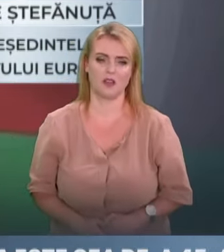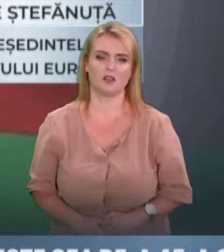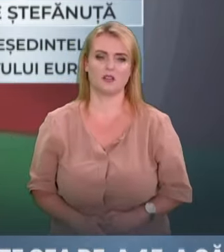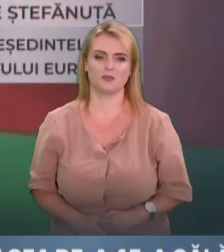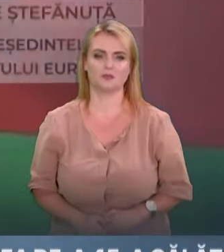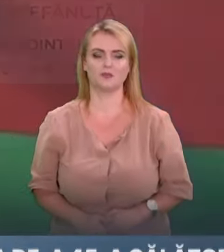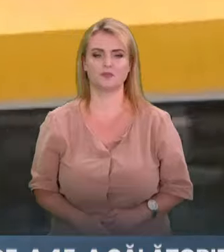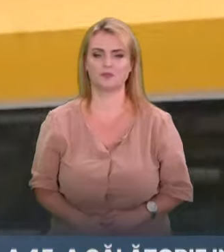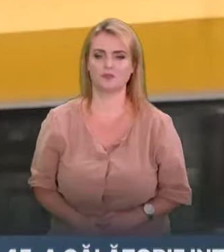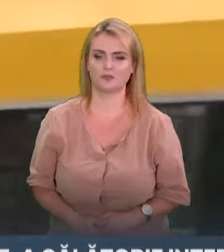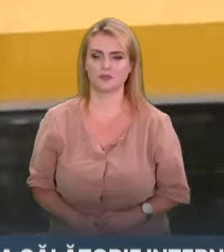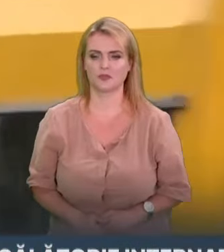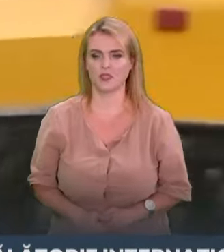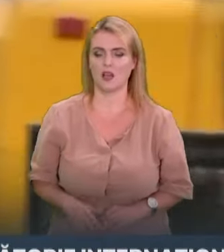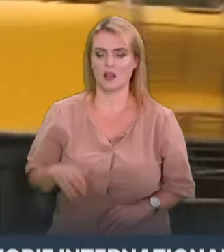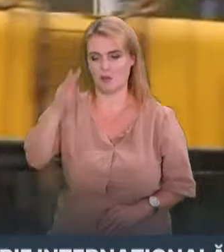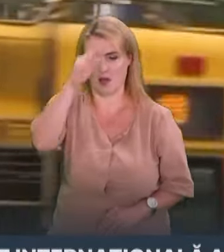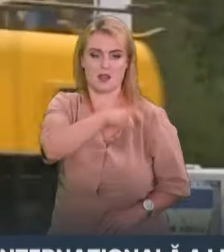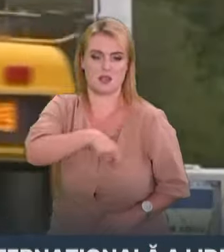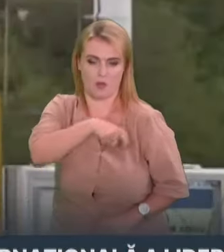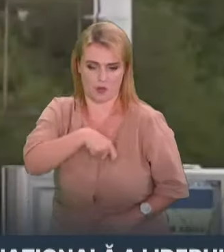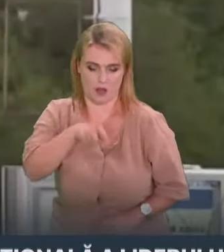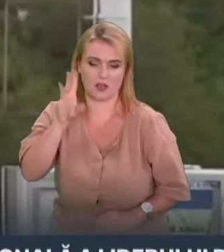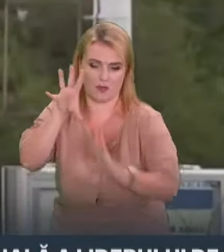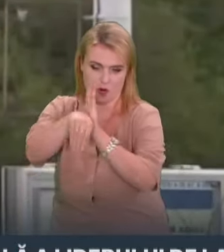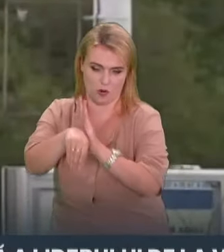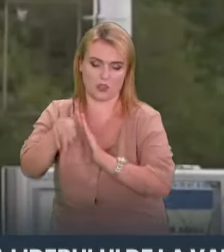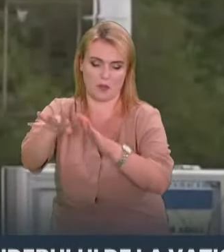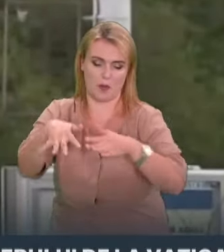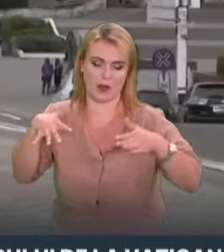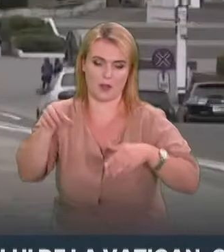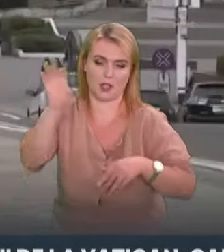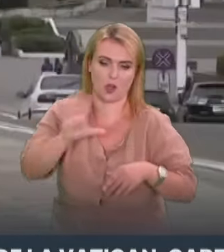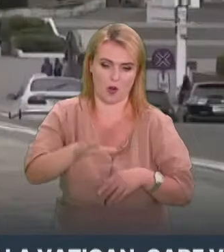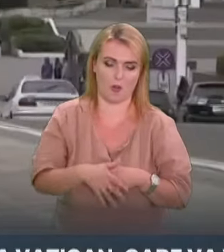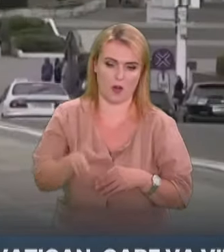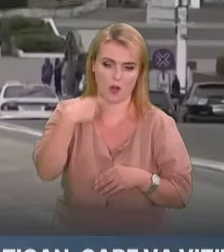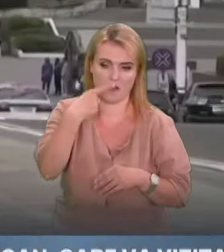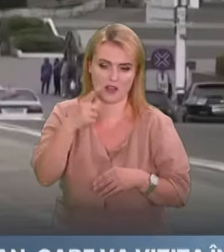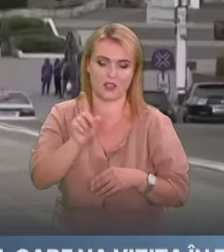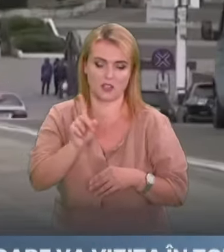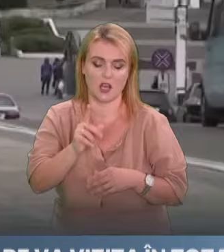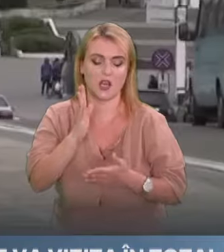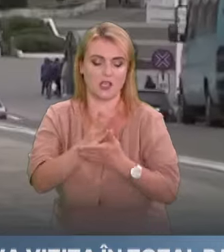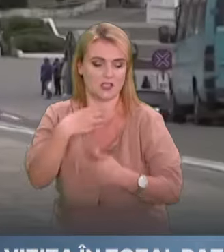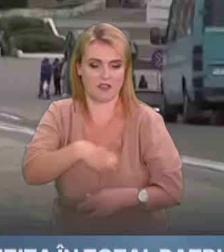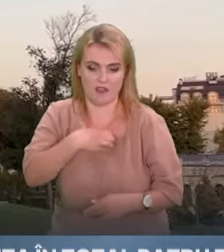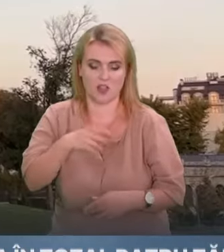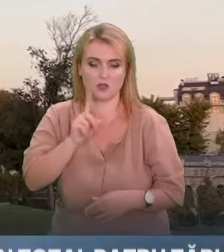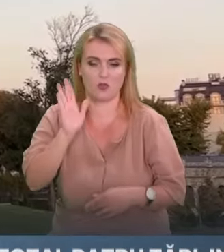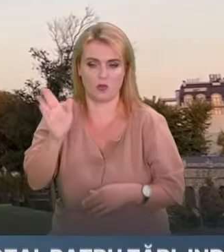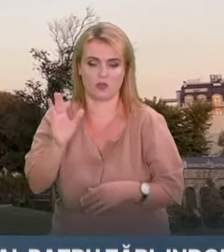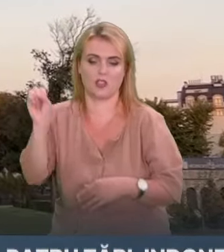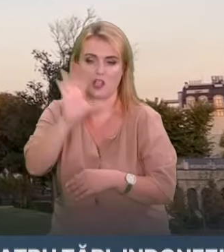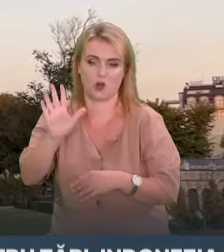de excludere. Europarlamentarul s-a referit și la fondurile de preaderare. Potrivit oficialului, este important ajutorul tehnic